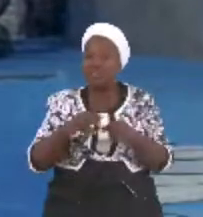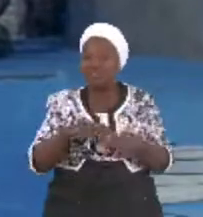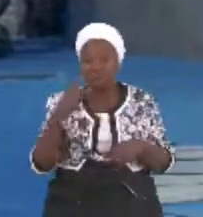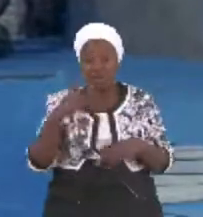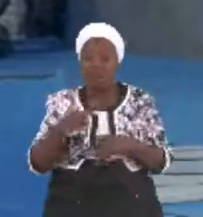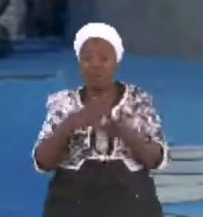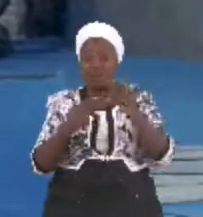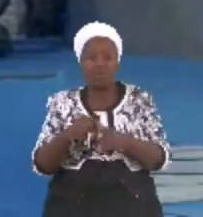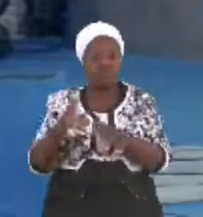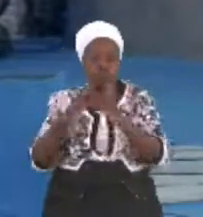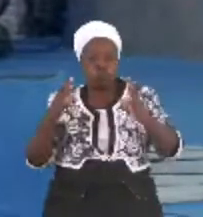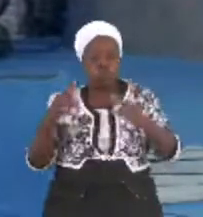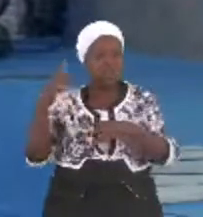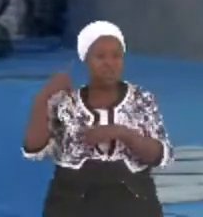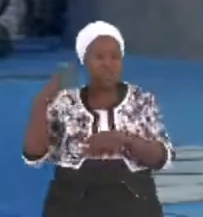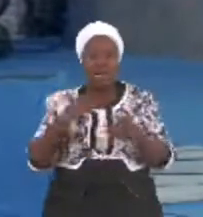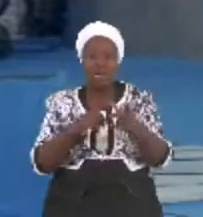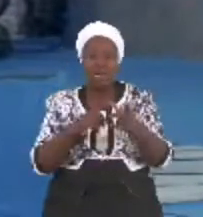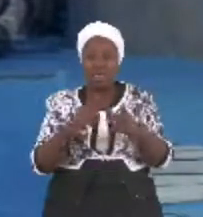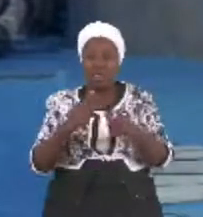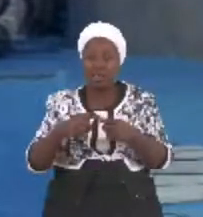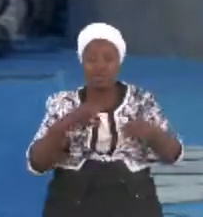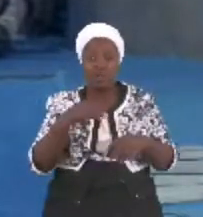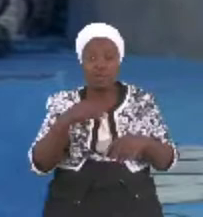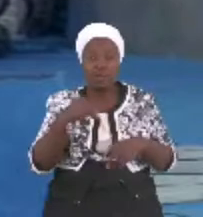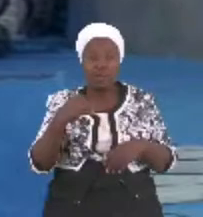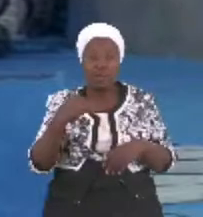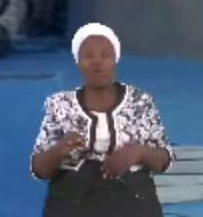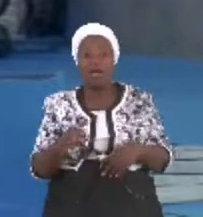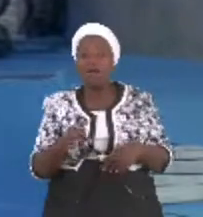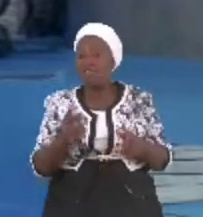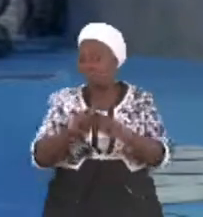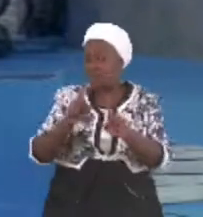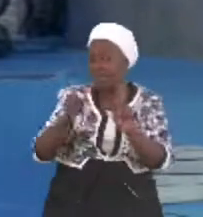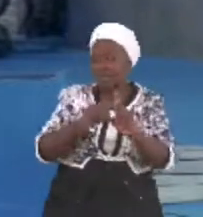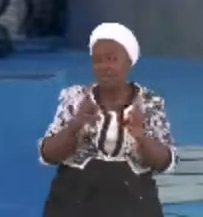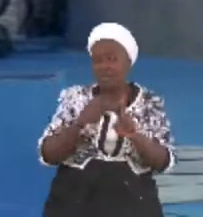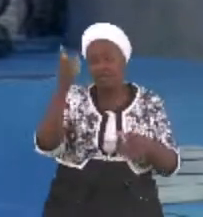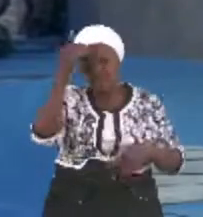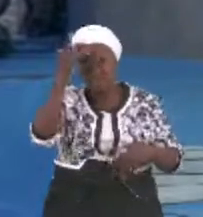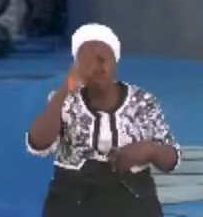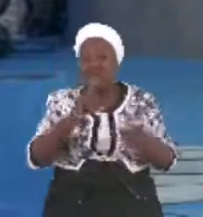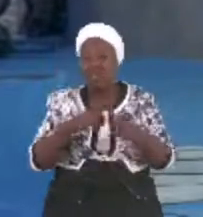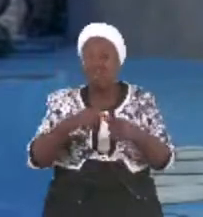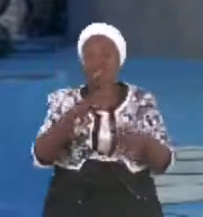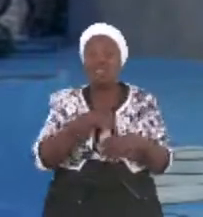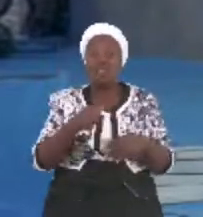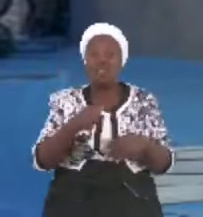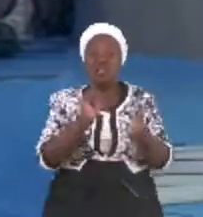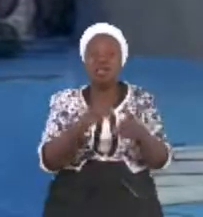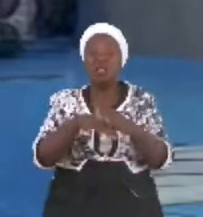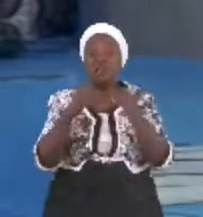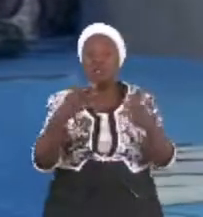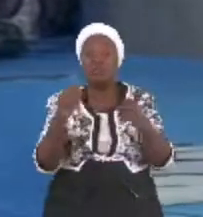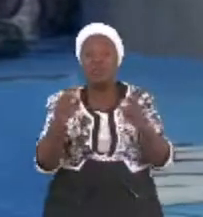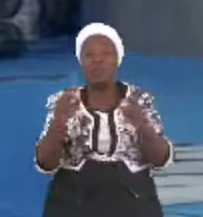qui avaient d'enflement. Il les a guéris de la paralysie. Il les a guéris de l'aveuglement depuis que nous sommes venus. Et il l'a fait en plusieurs